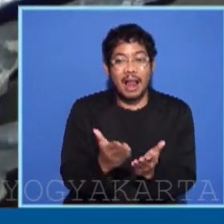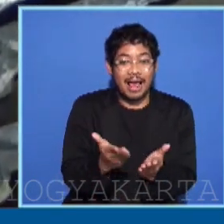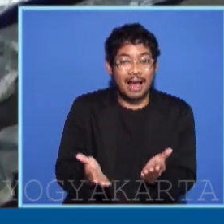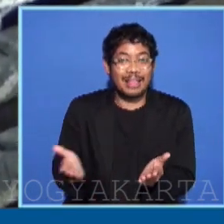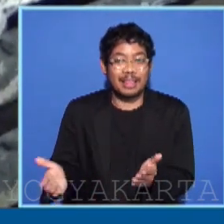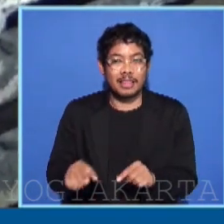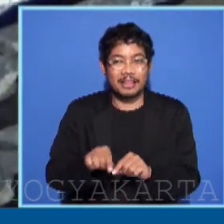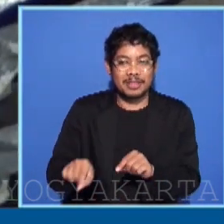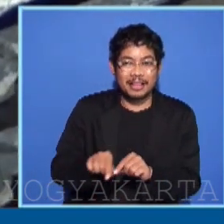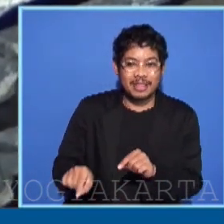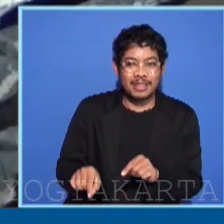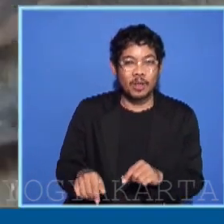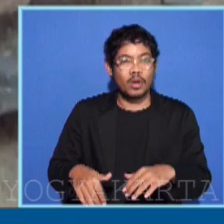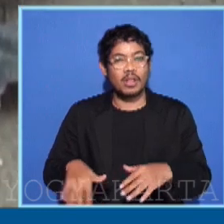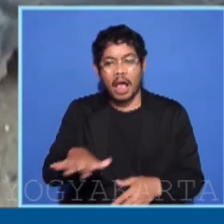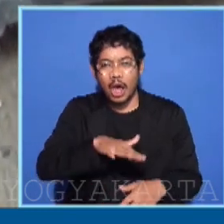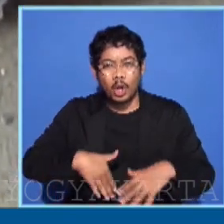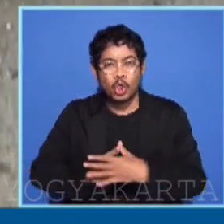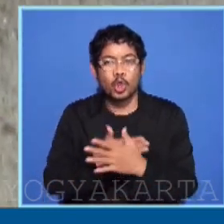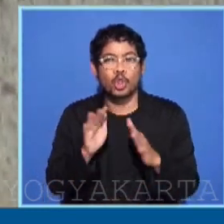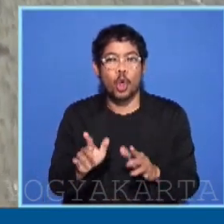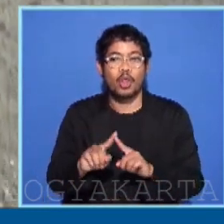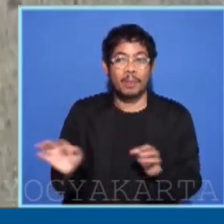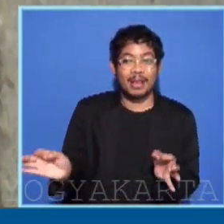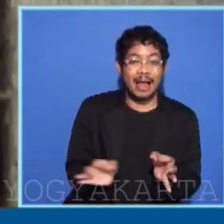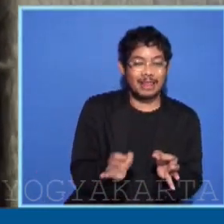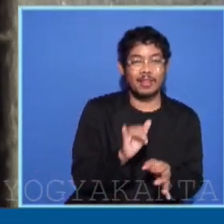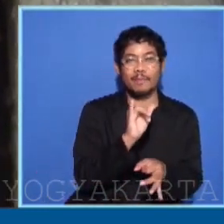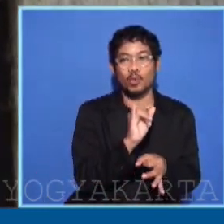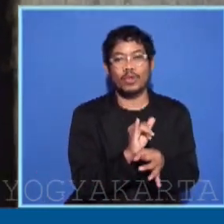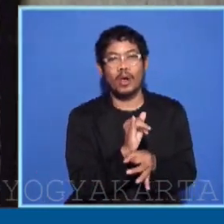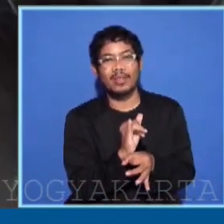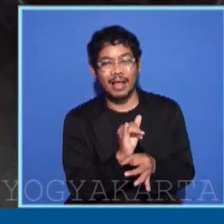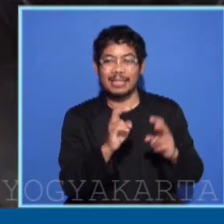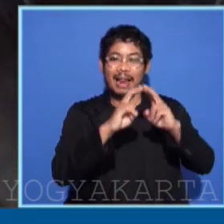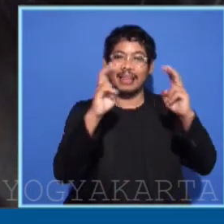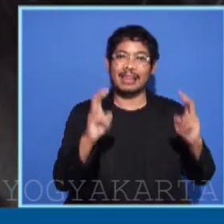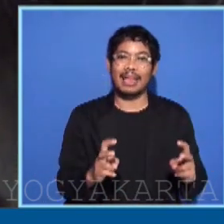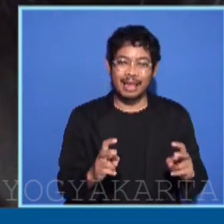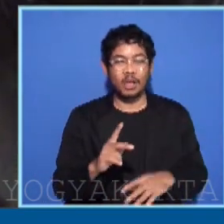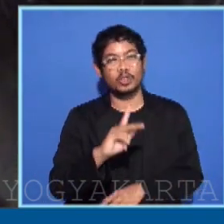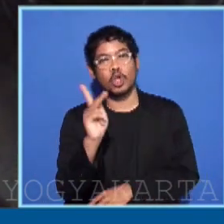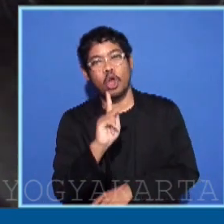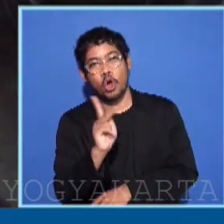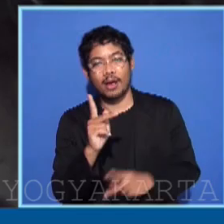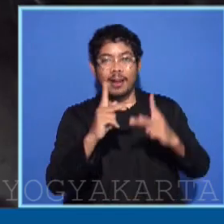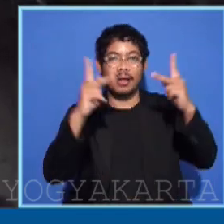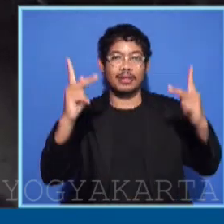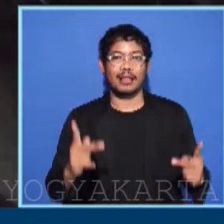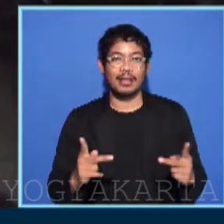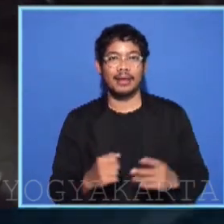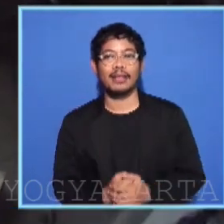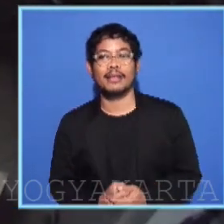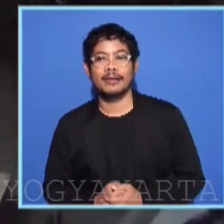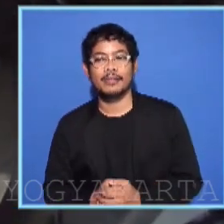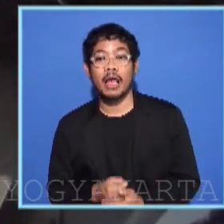ariteng Anang Ugi saking laladan Klaten surakar saking pengul kajan